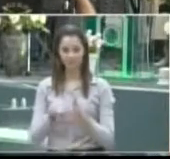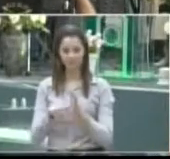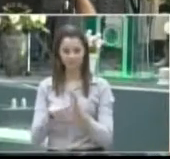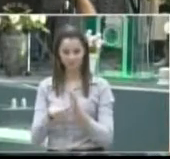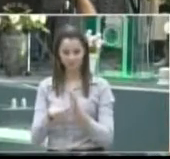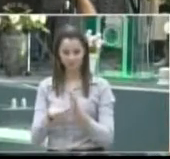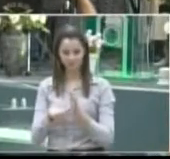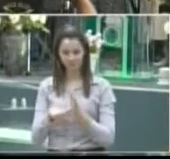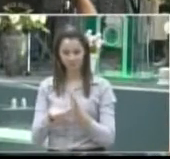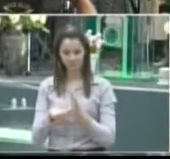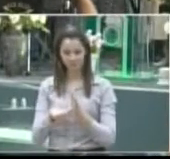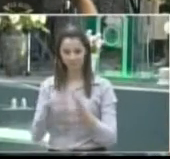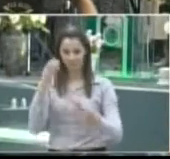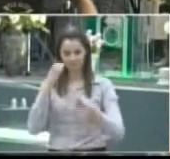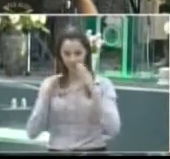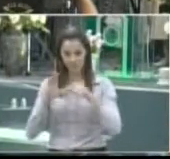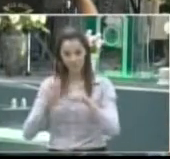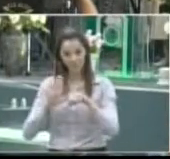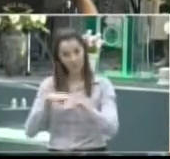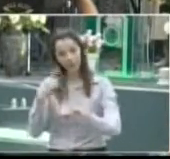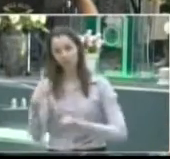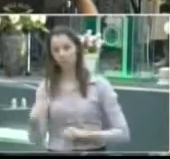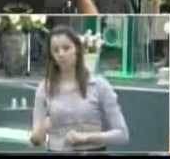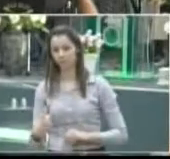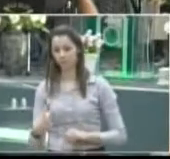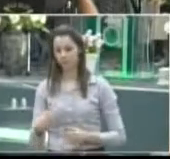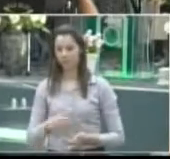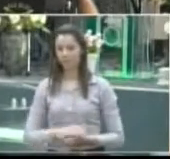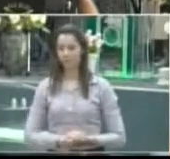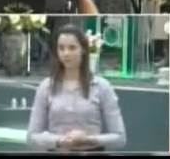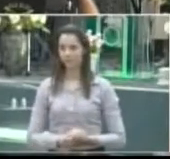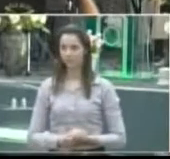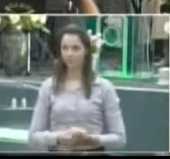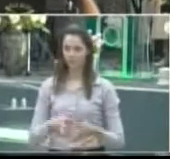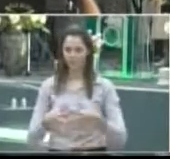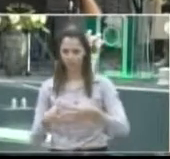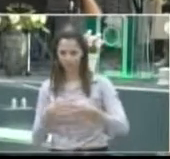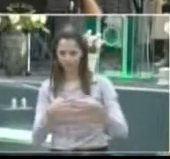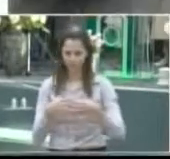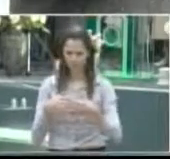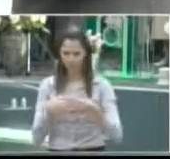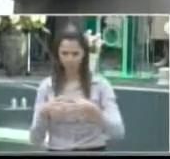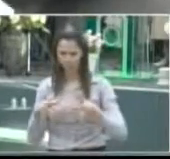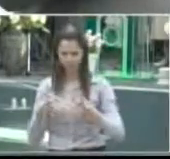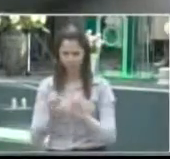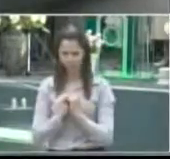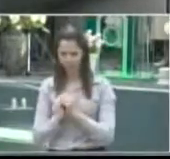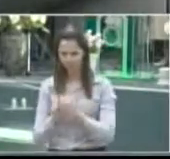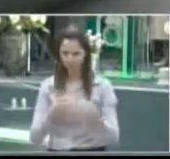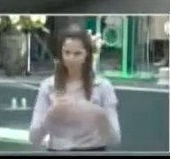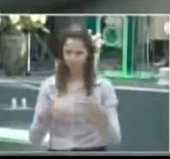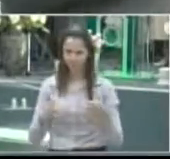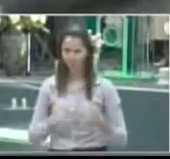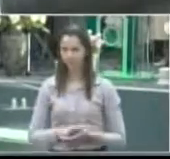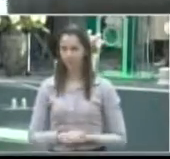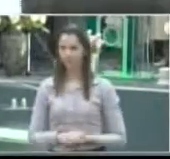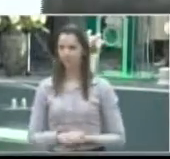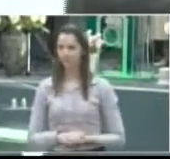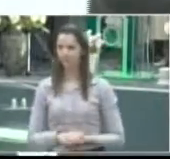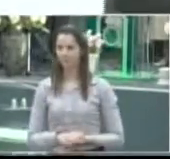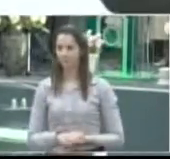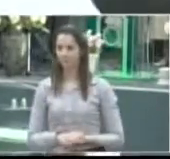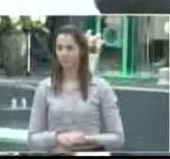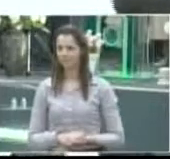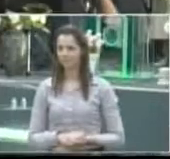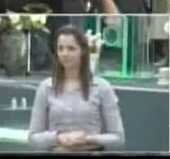nós vamos cantar mais hino assim misturados. Und was danach dann kommt, ist eine Überraschung für euch. E o que